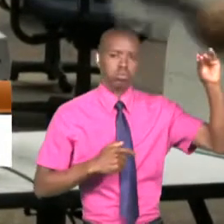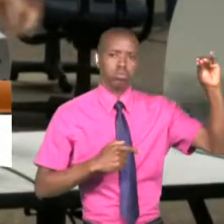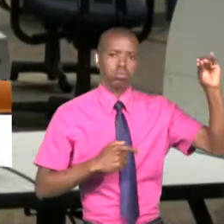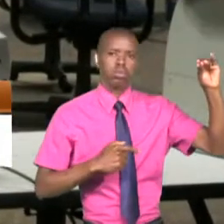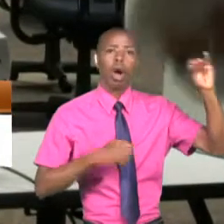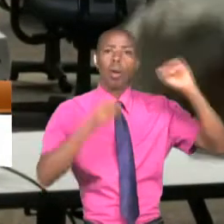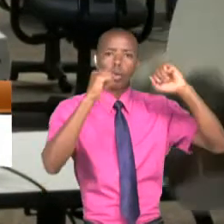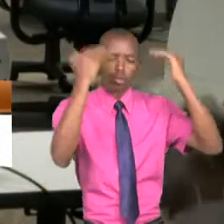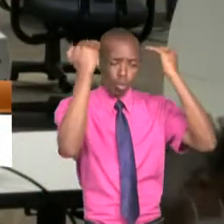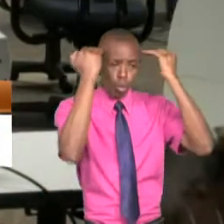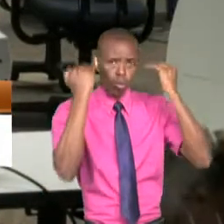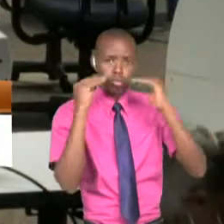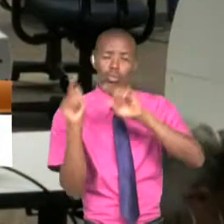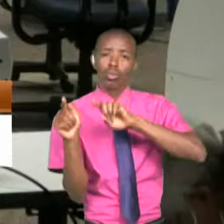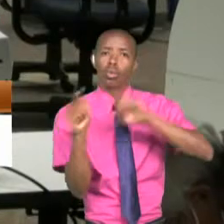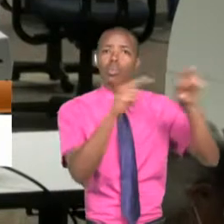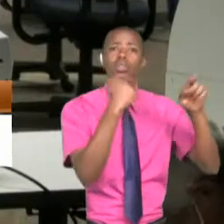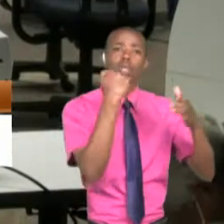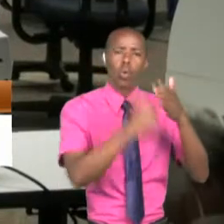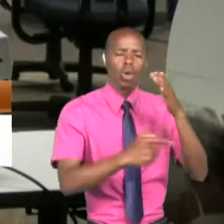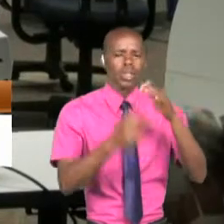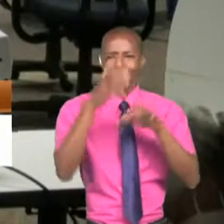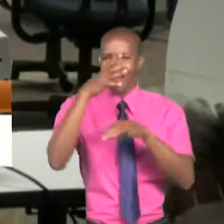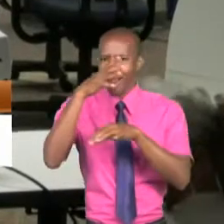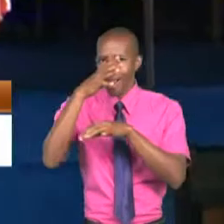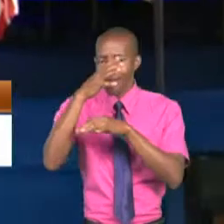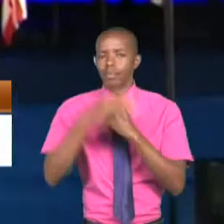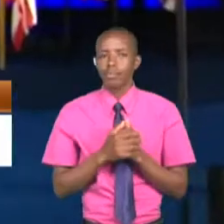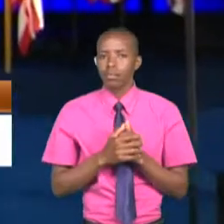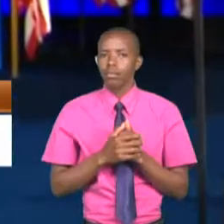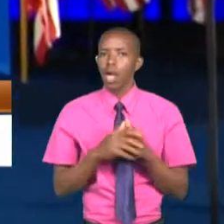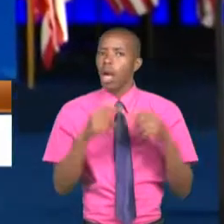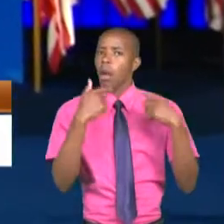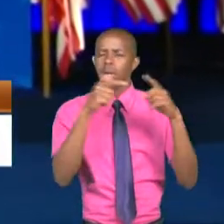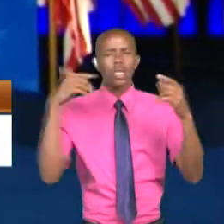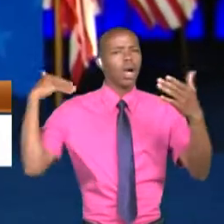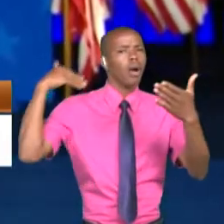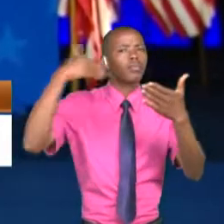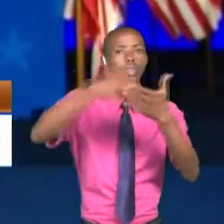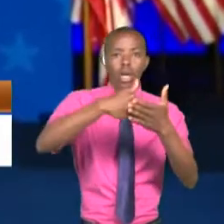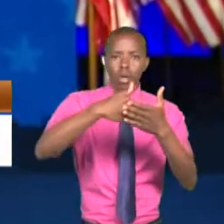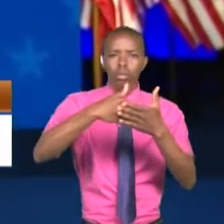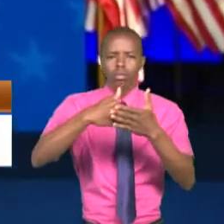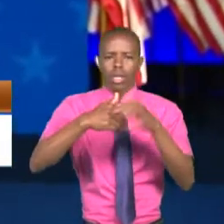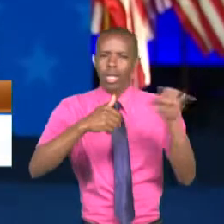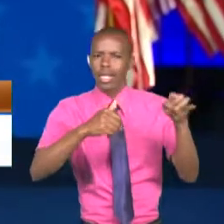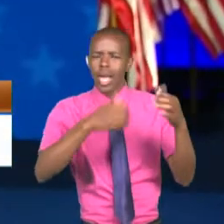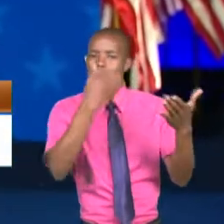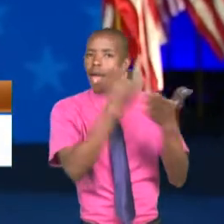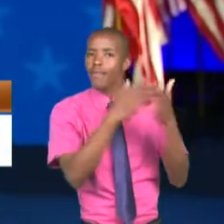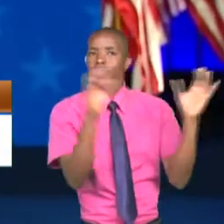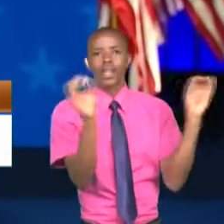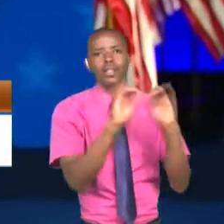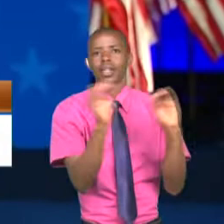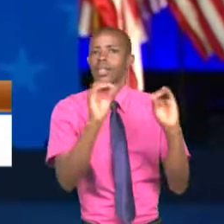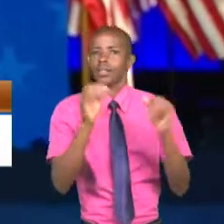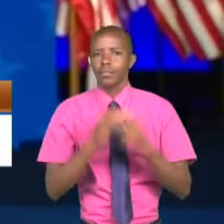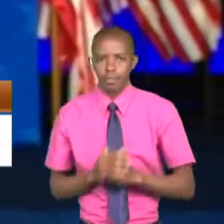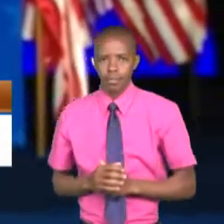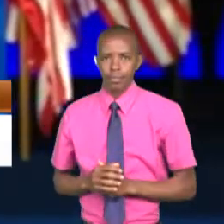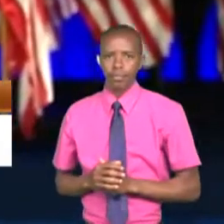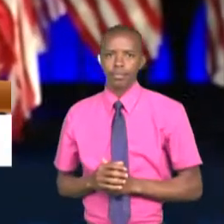kuwasilisha kesi ya madai ya udanganyifu mahakamani, ingawa hadi kufikia sasa hakuna ushahidi wowote